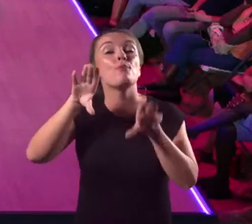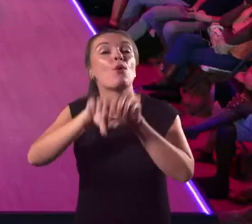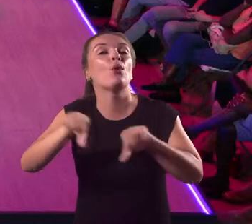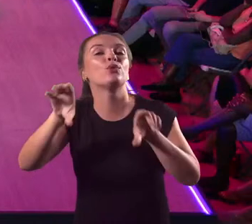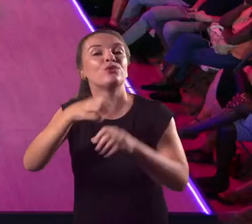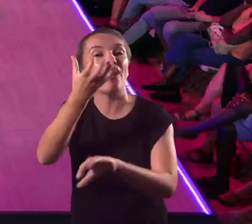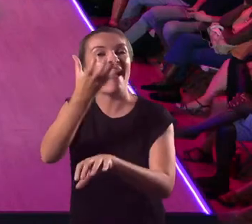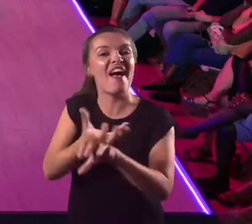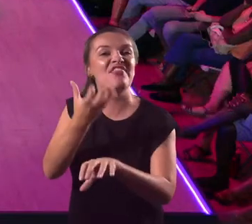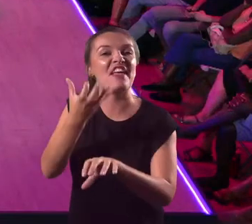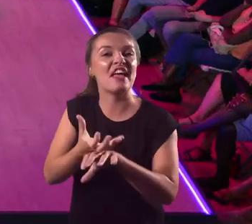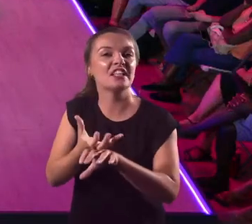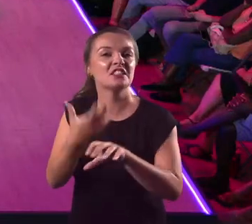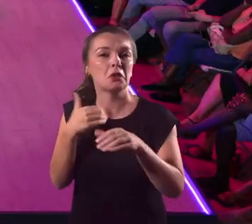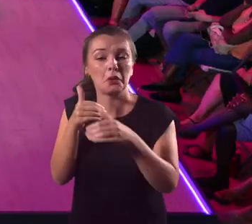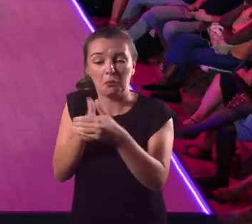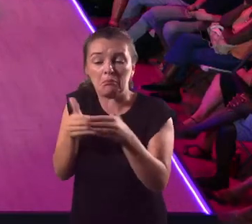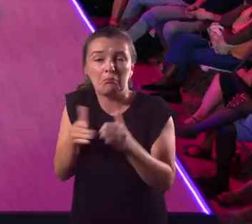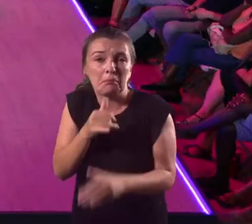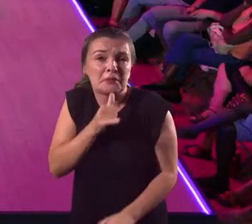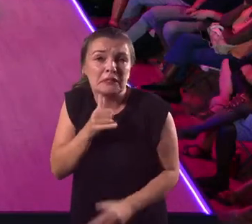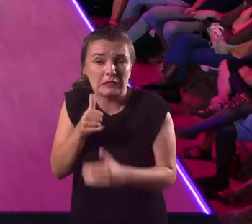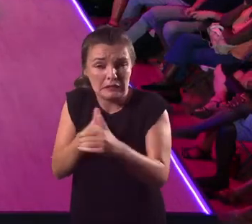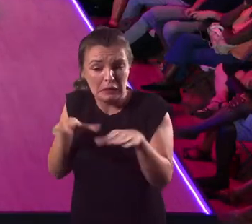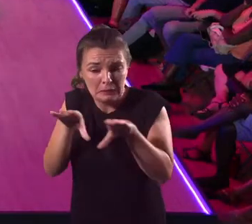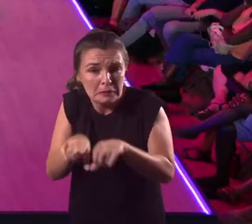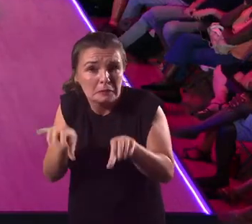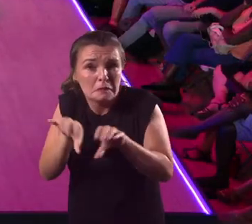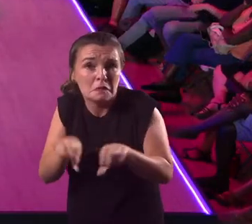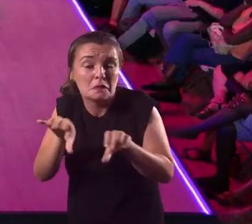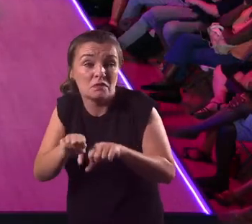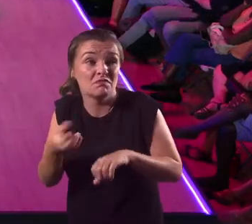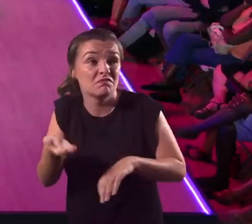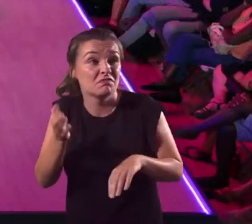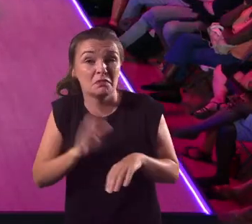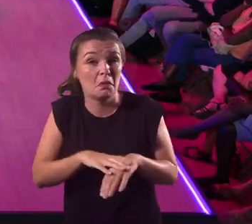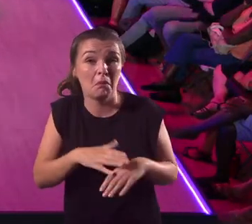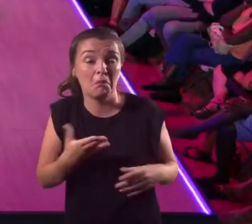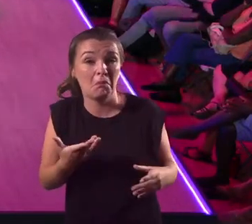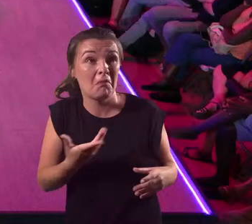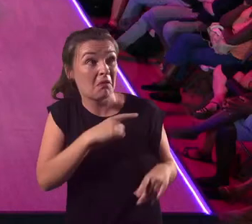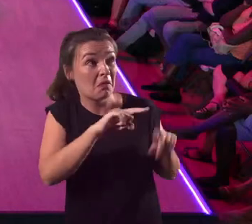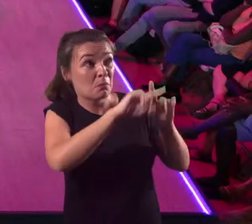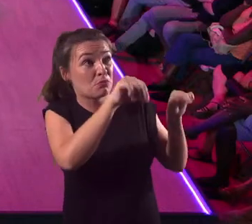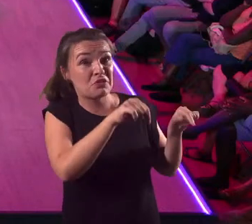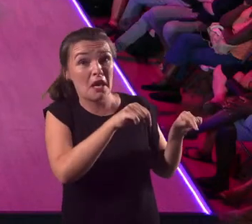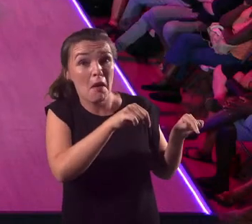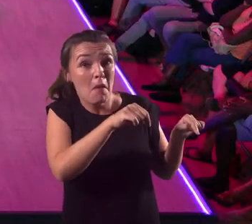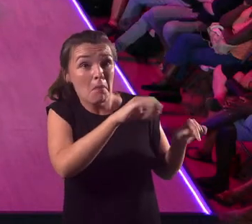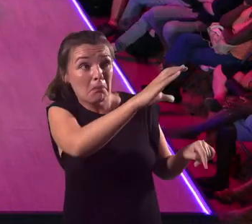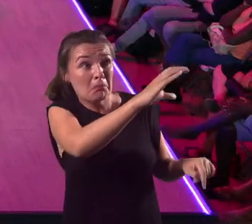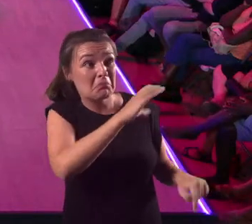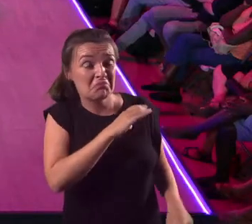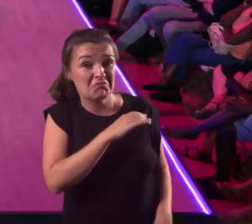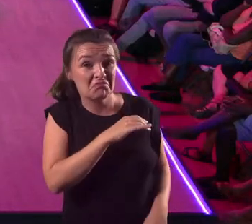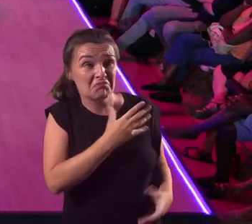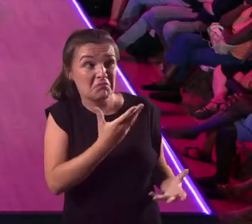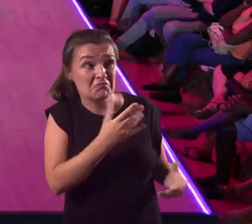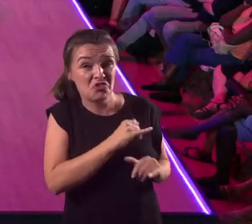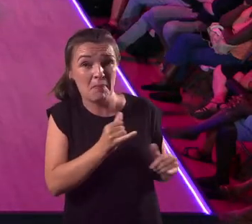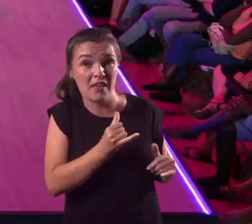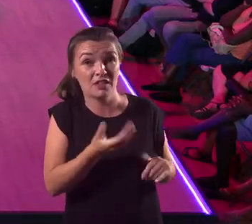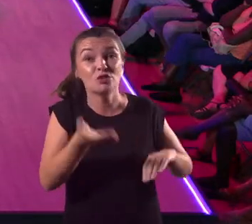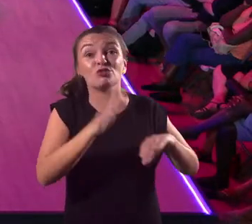d'ananas qui ont des petites exploitations et qui, la plupart du temps, ne touchent pas ces fonds européens quand des